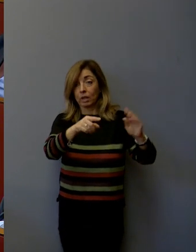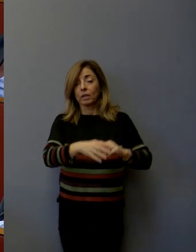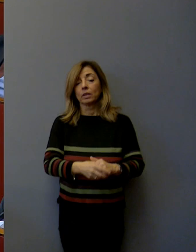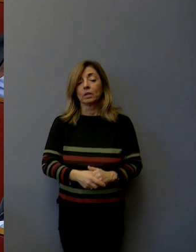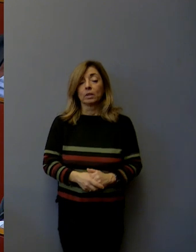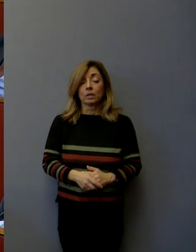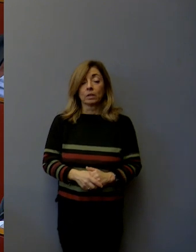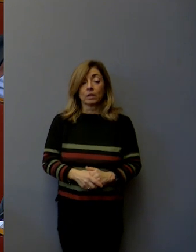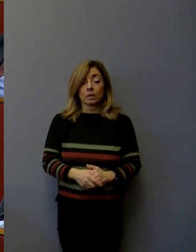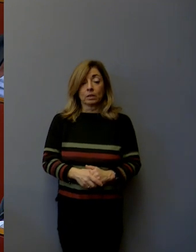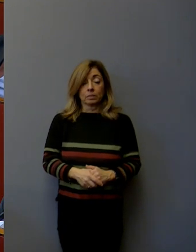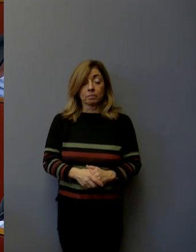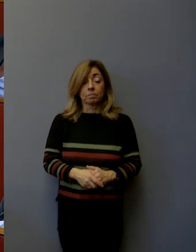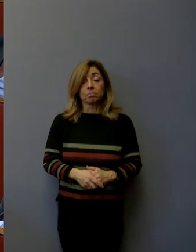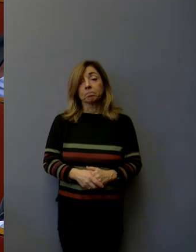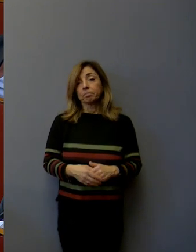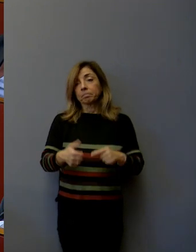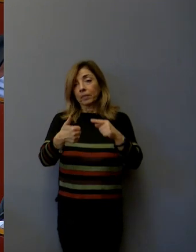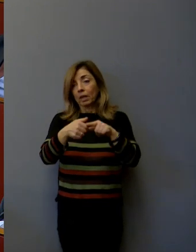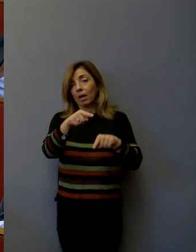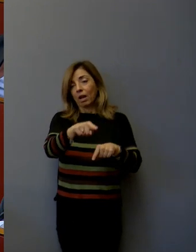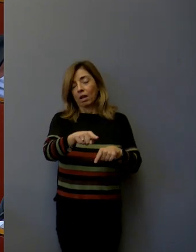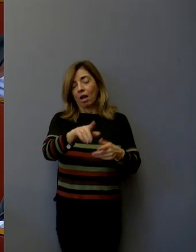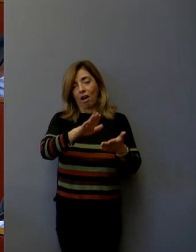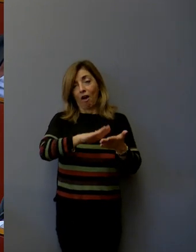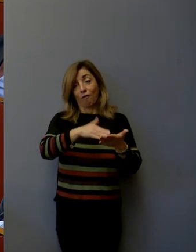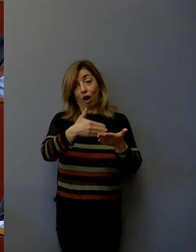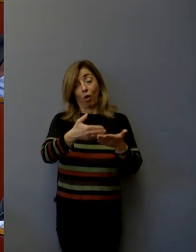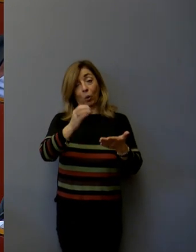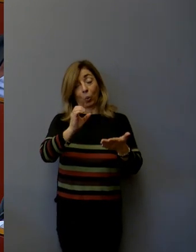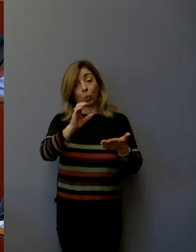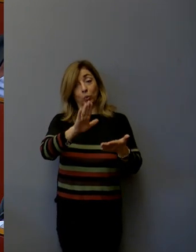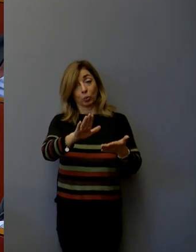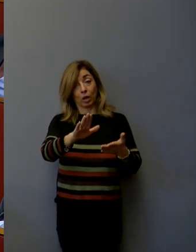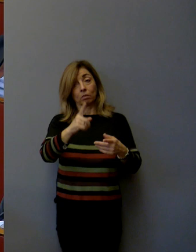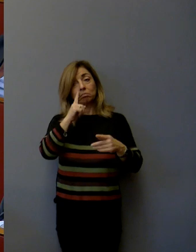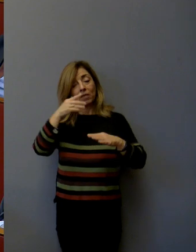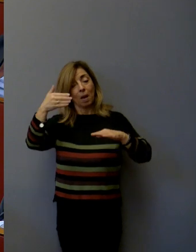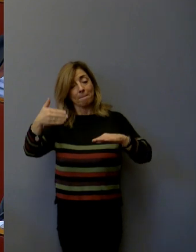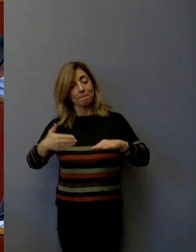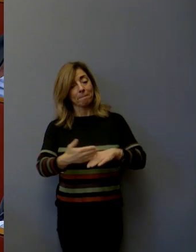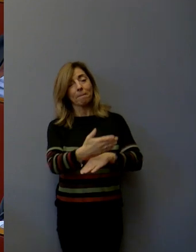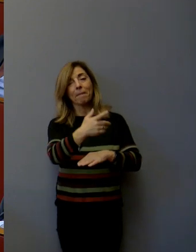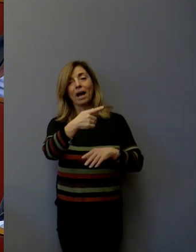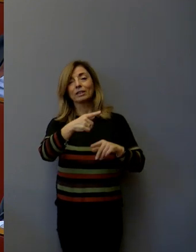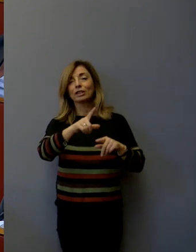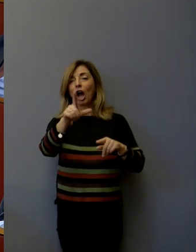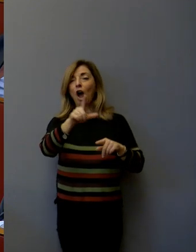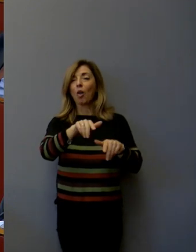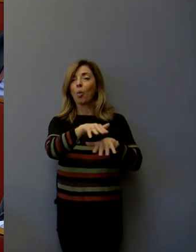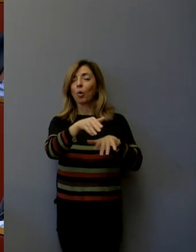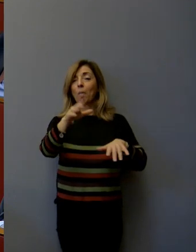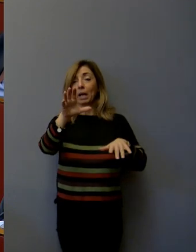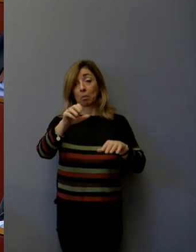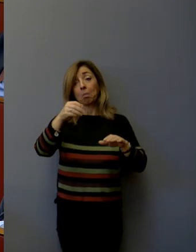uno per il suo valore culturale vi invito a guardarla passando da lungomare cane per buttarci un occhio perché effettivamente